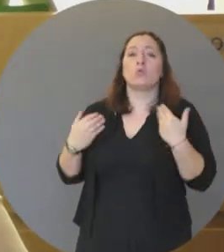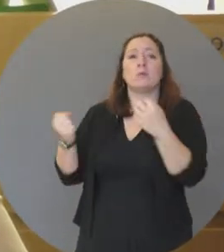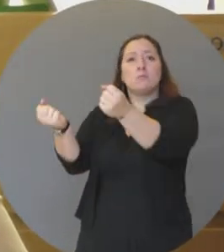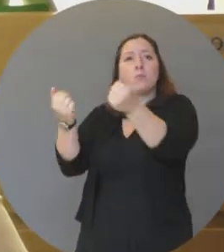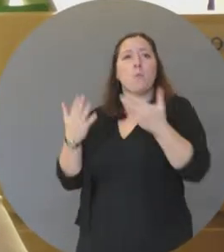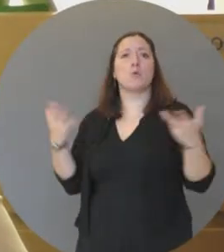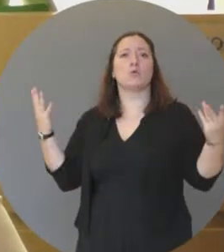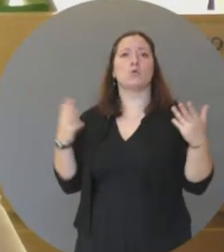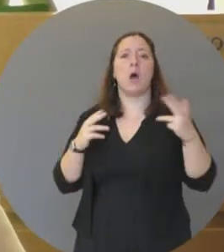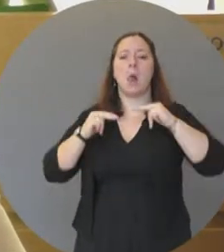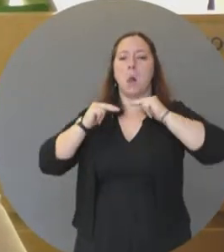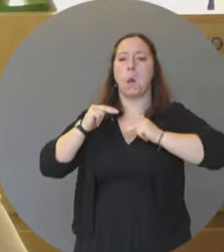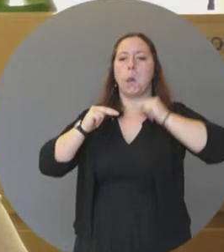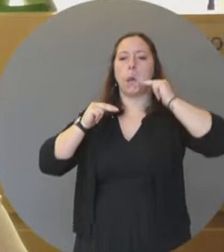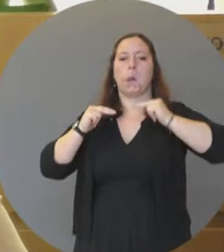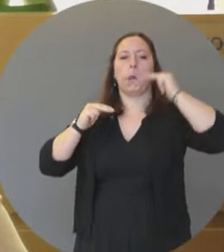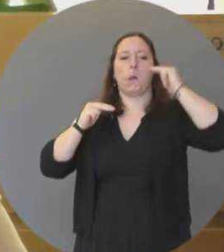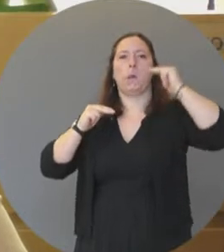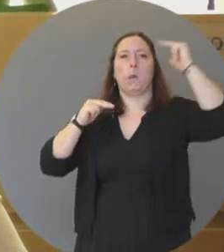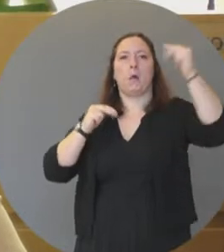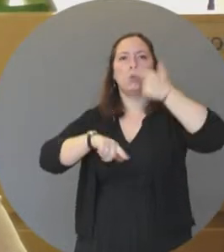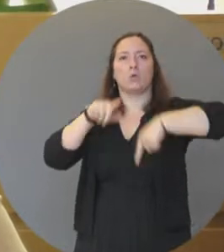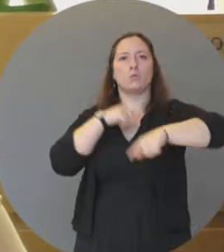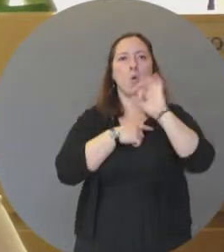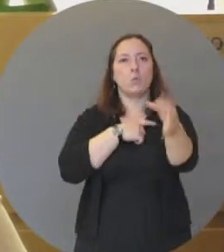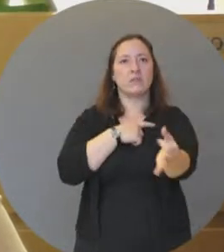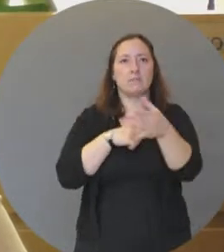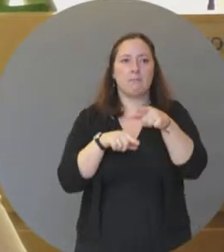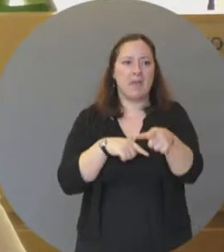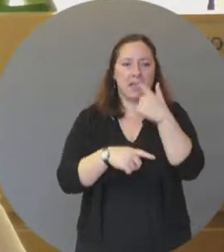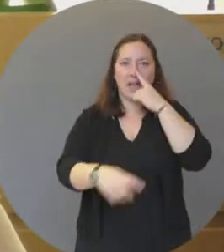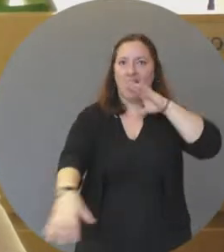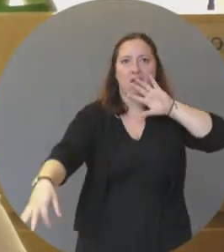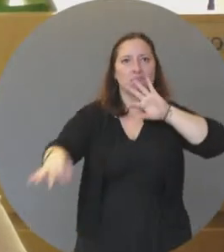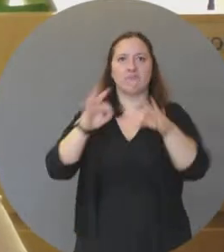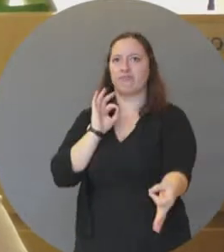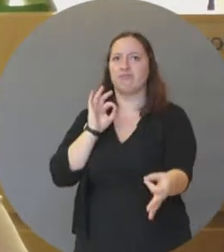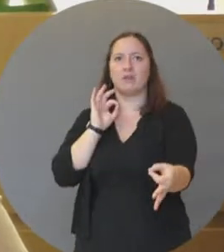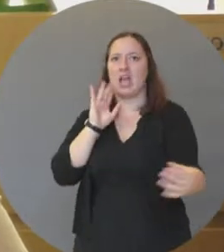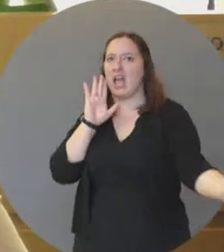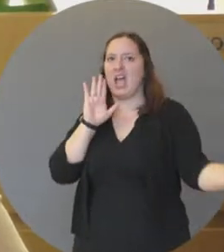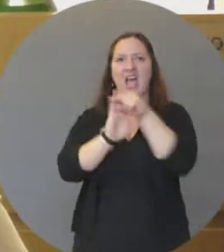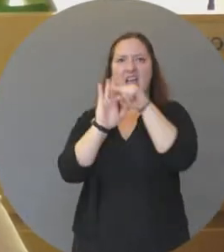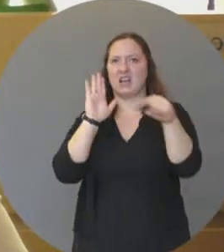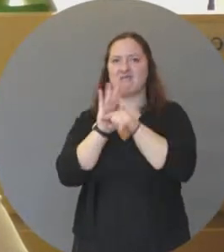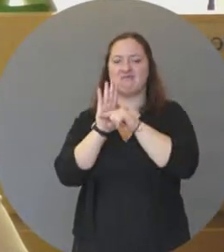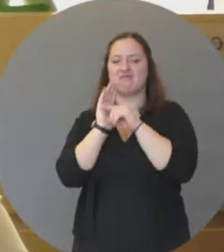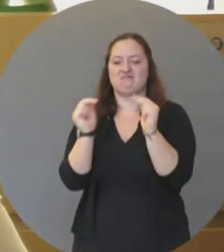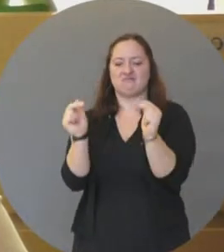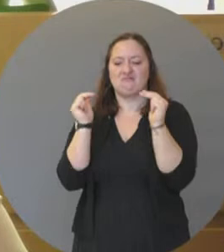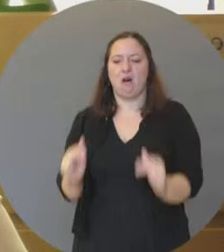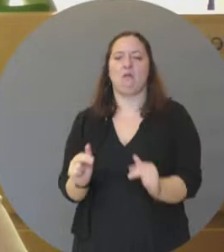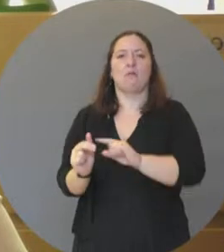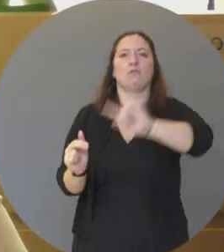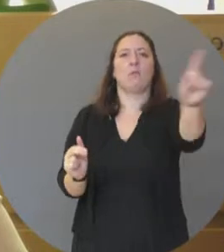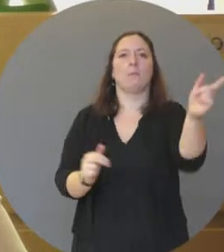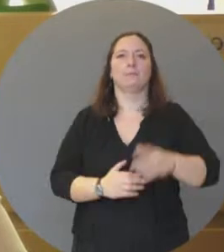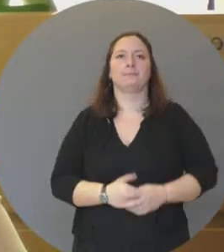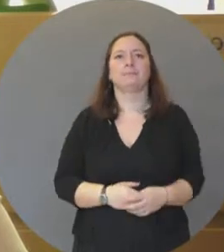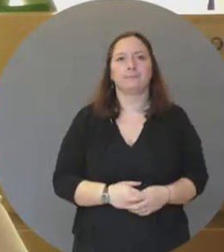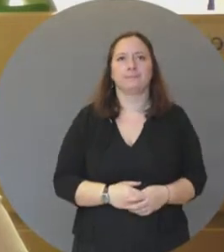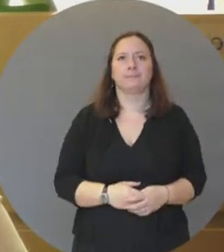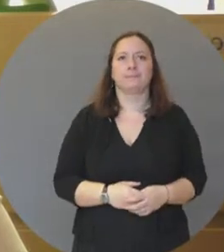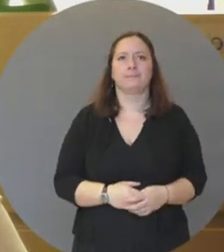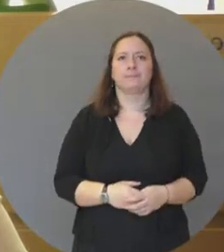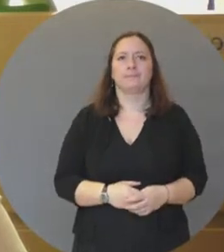barème des fonds de solidarité logement mais pas de réviser ce dispositif et son règle et son règlement nous pensons au contraire qu'il est plus que temps